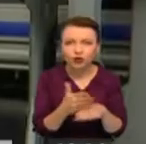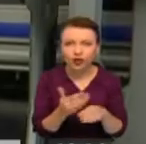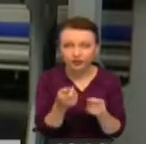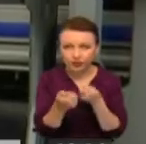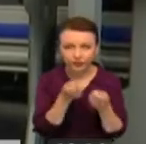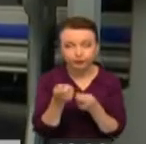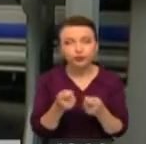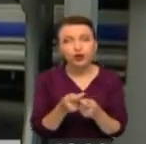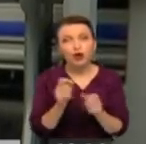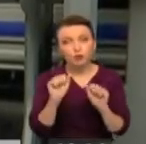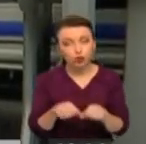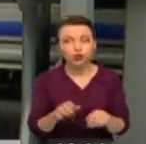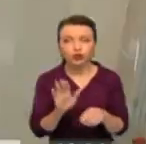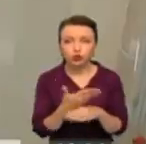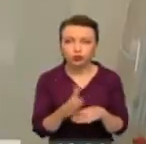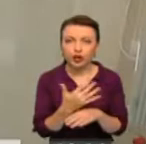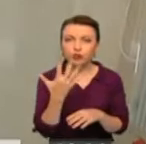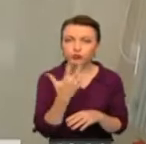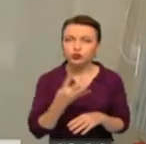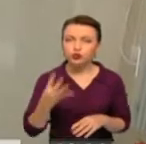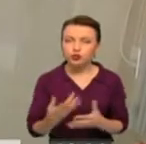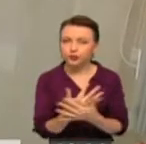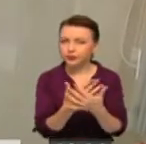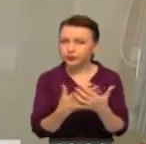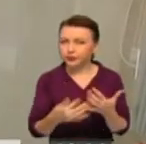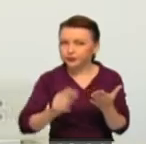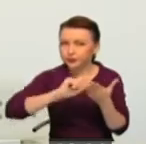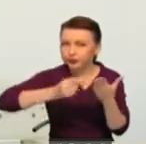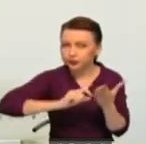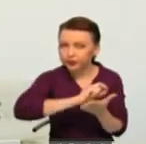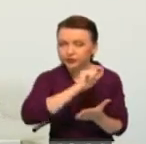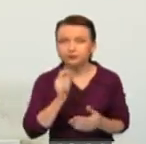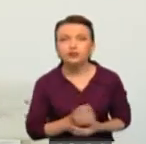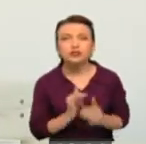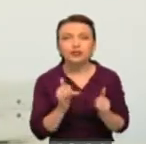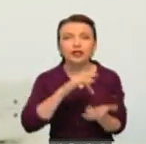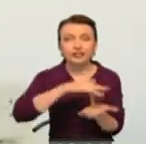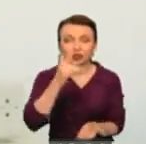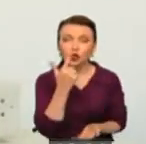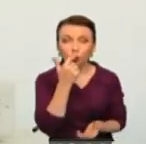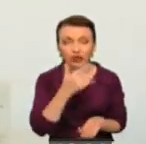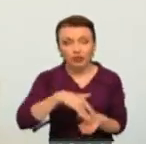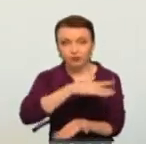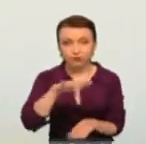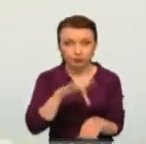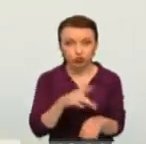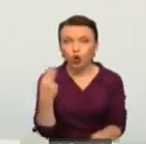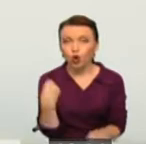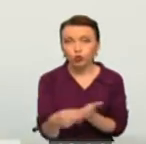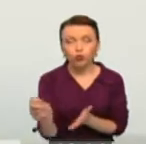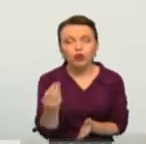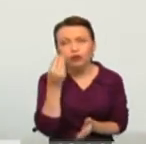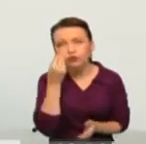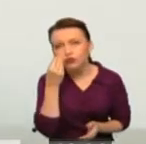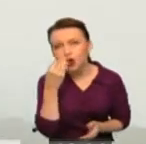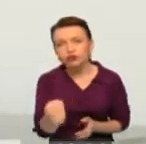центрі крові можуть виділяти 54 різних найменування компонентів. Для центру крові місто закуповує найкраще і